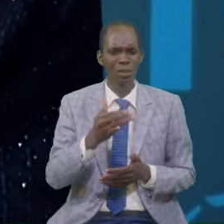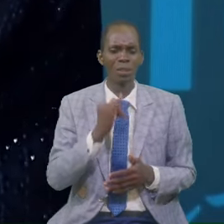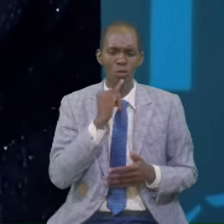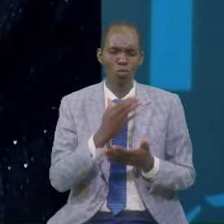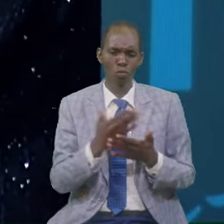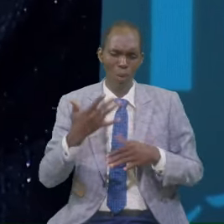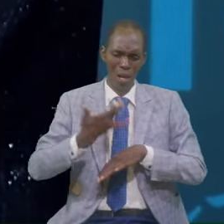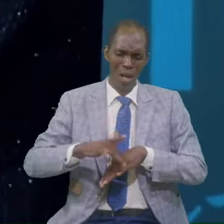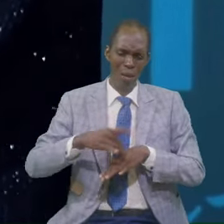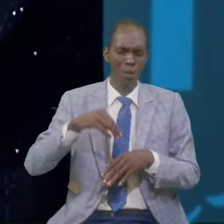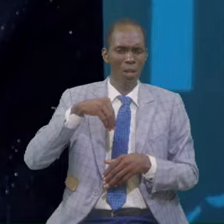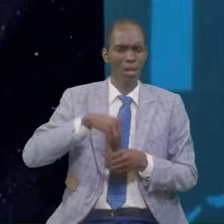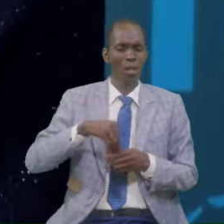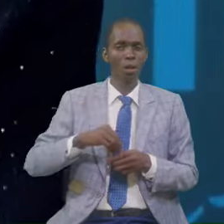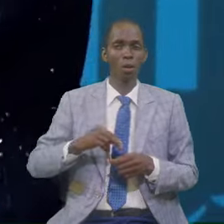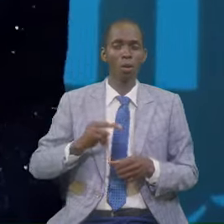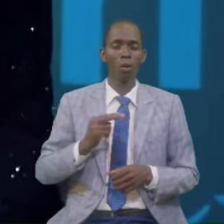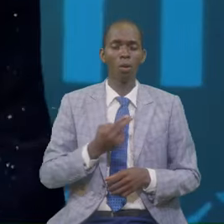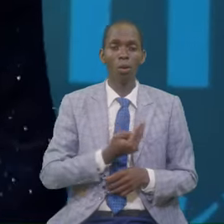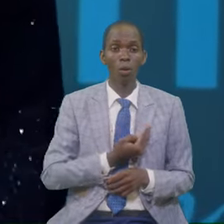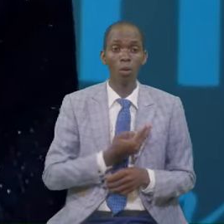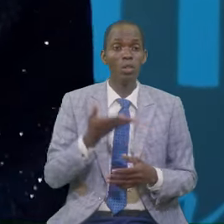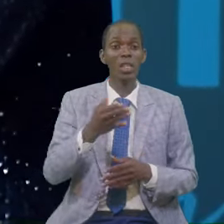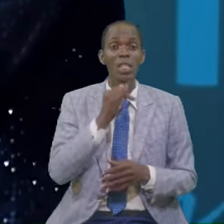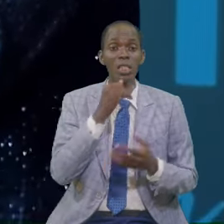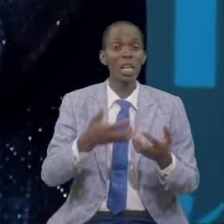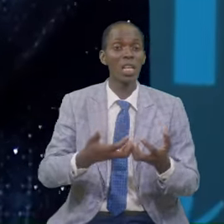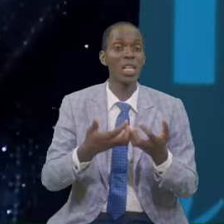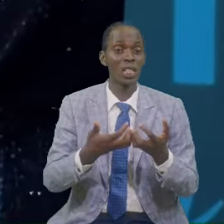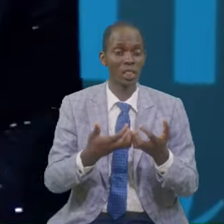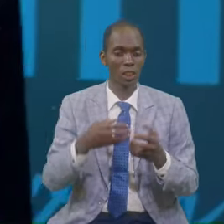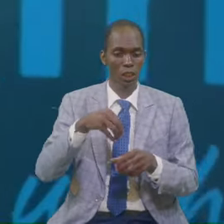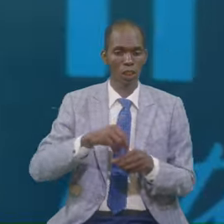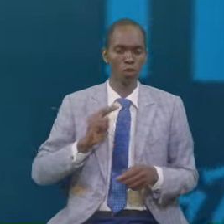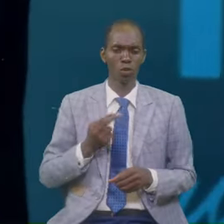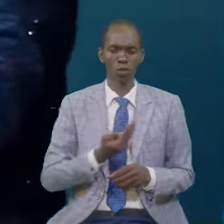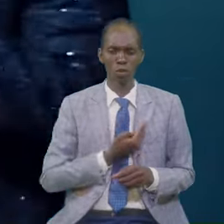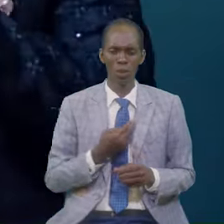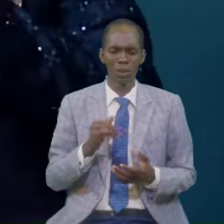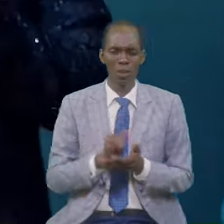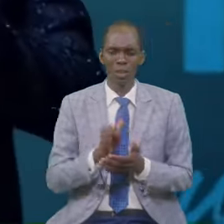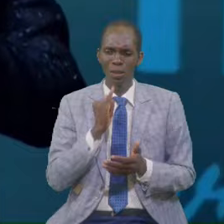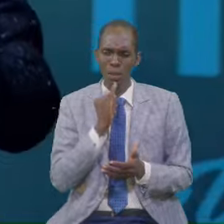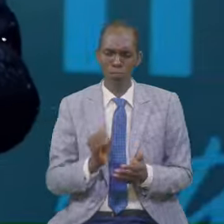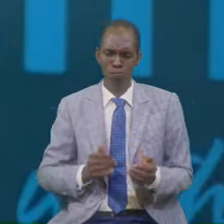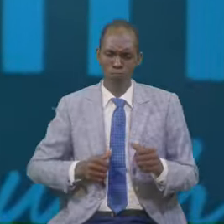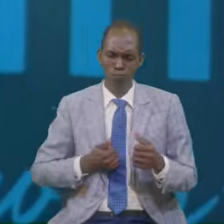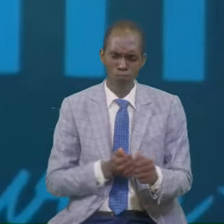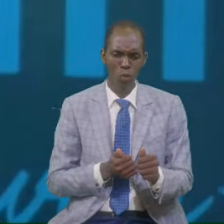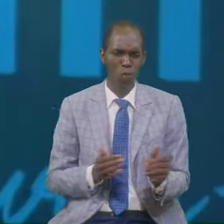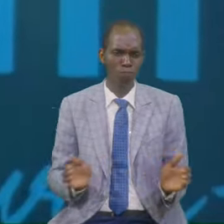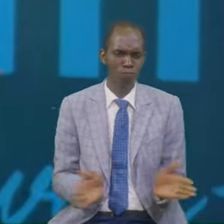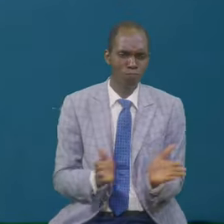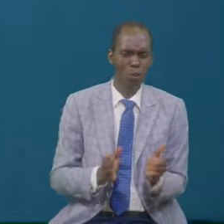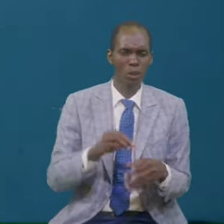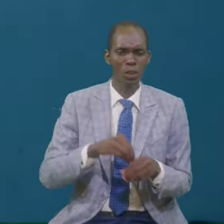అంతరంగంలో ఒక ఇంజన్ లాంటిది ఏదో ఉంది. Running and propelling us in the wrong direction. అది మనల్ని తప్పు దిశ వైపుకు ముందుకు నెట్టేస్తుంది. We